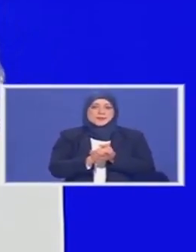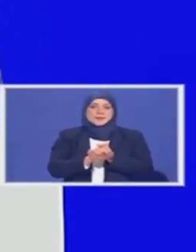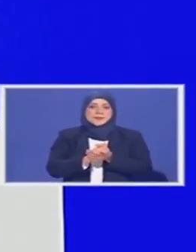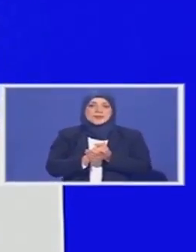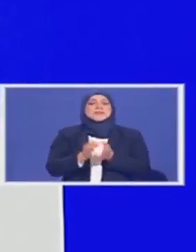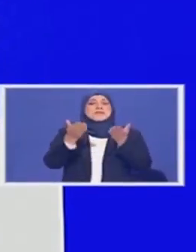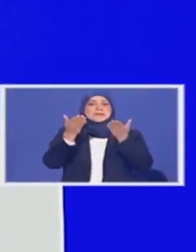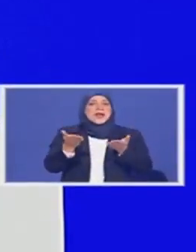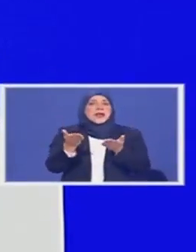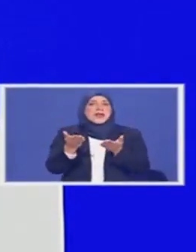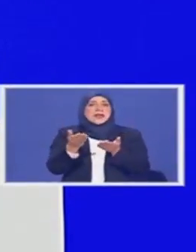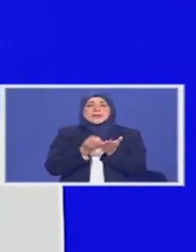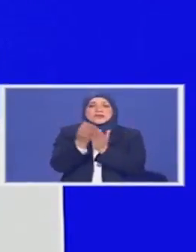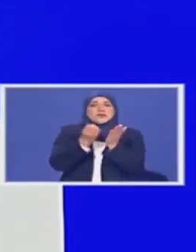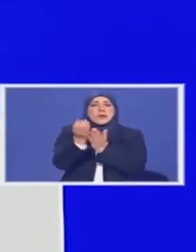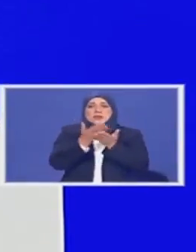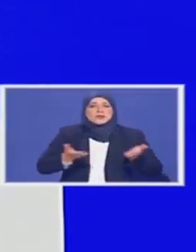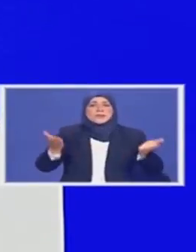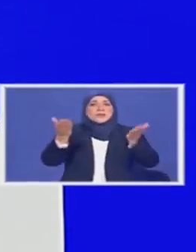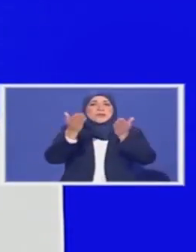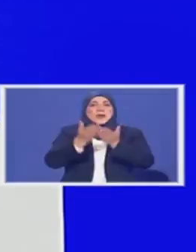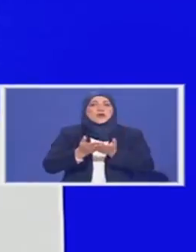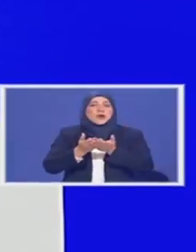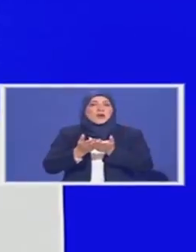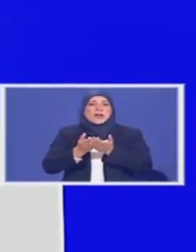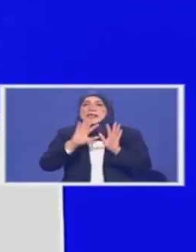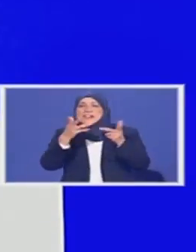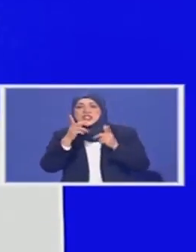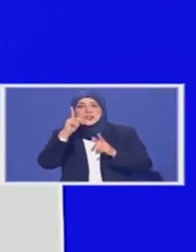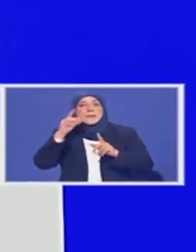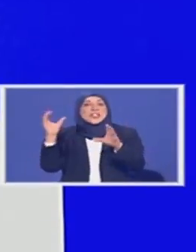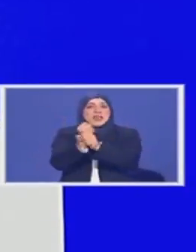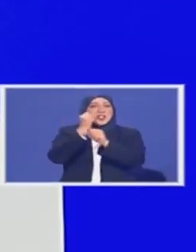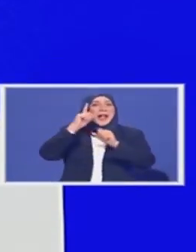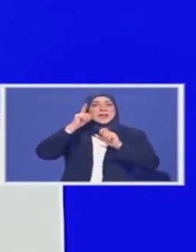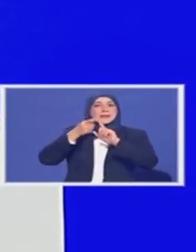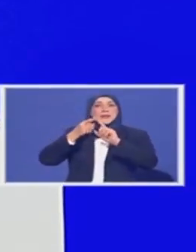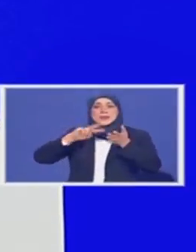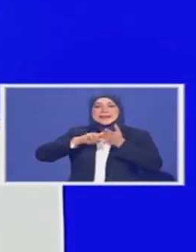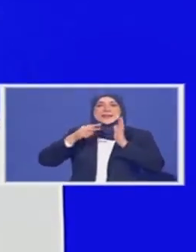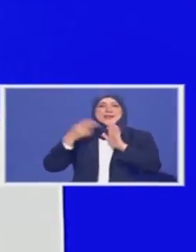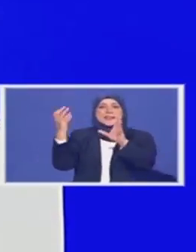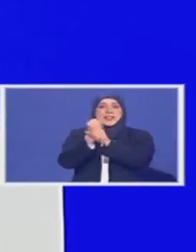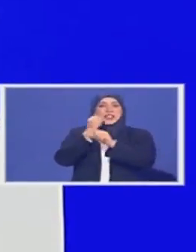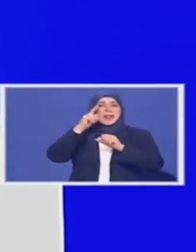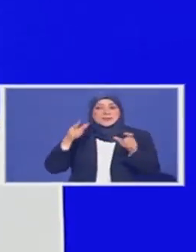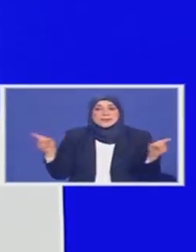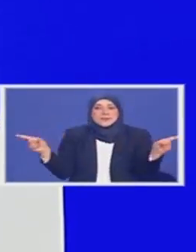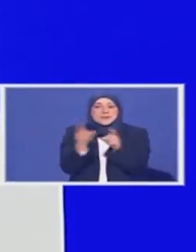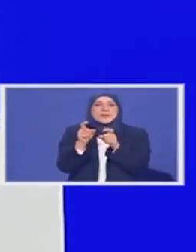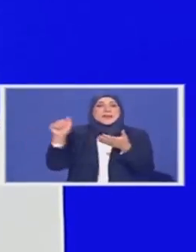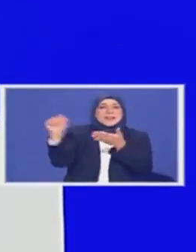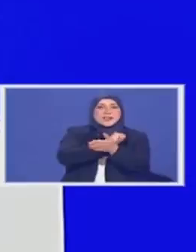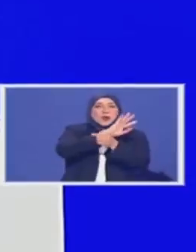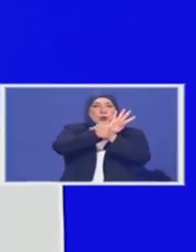وهذا بالطبع الكل يقعد رهينة نجاح الخطة، رهينة التحكم في الوباء،